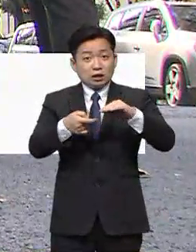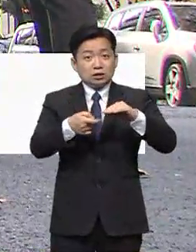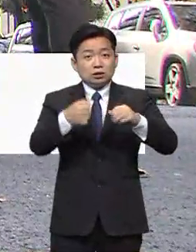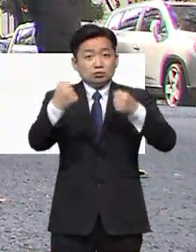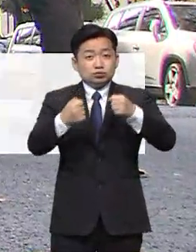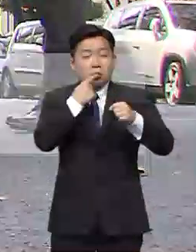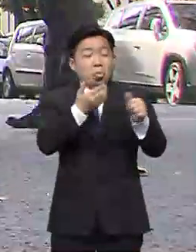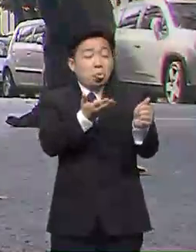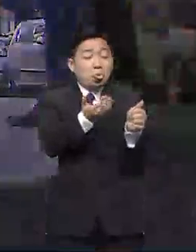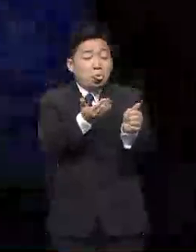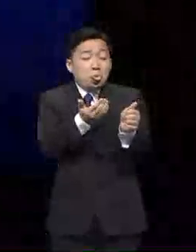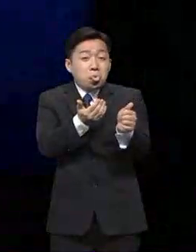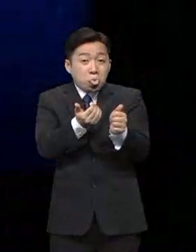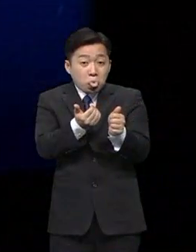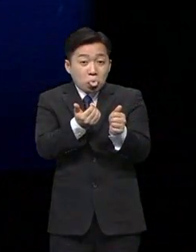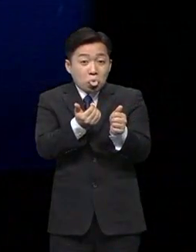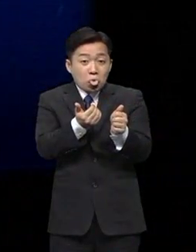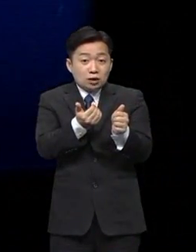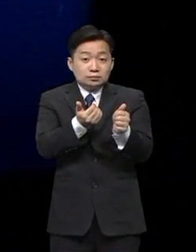주행하도록 유도하는데